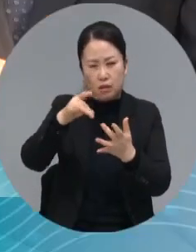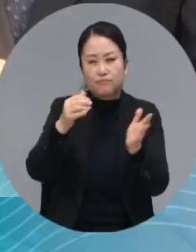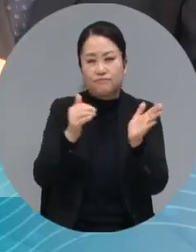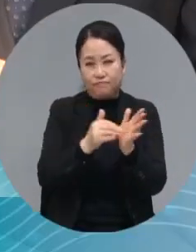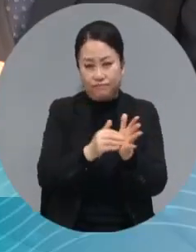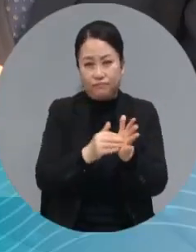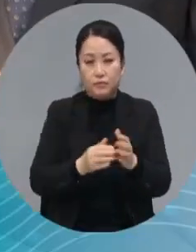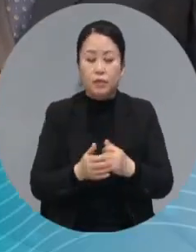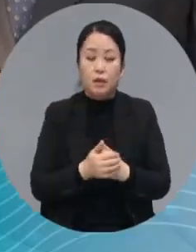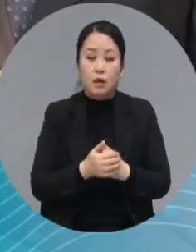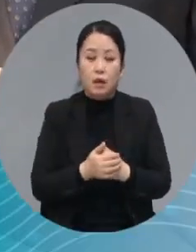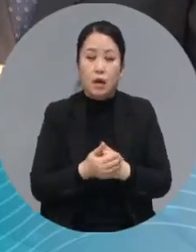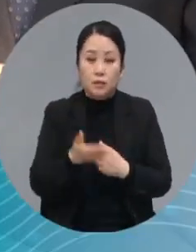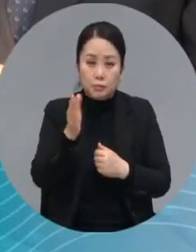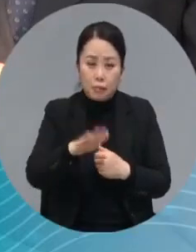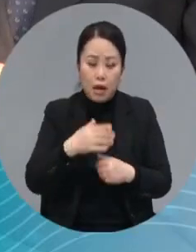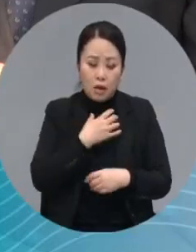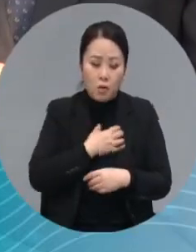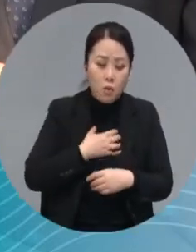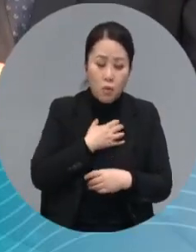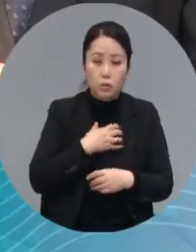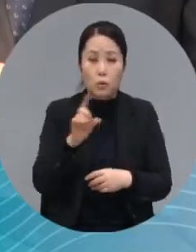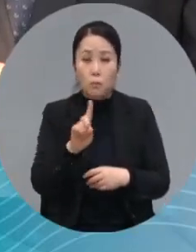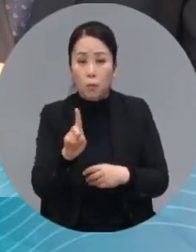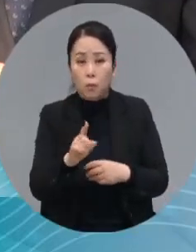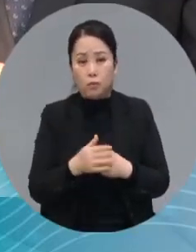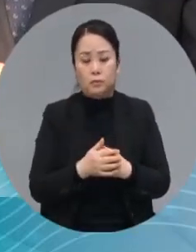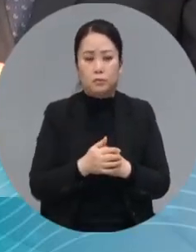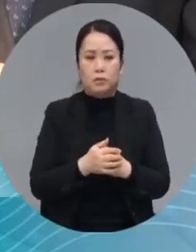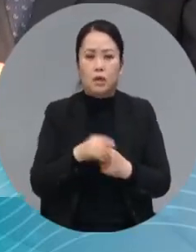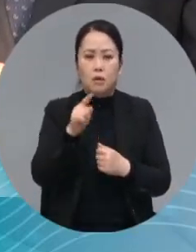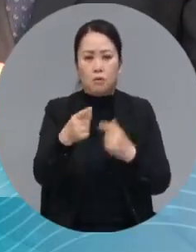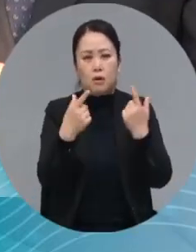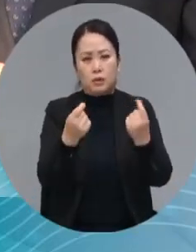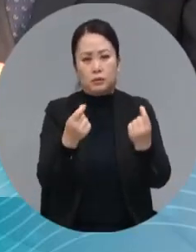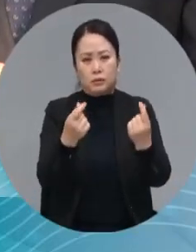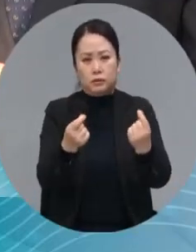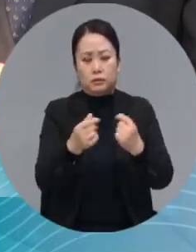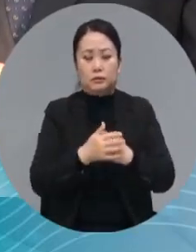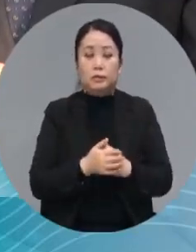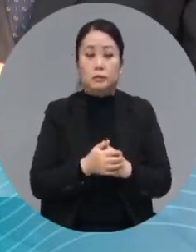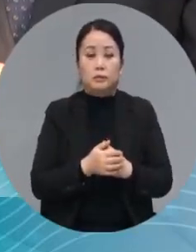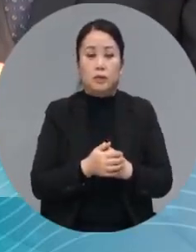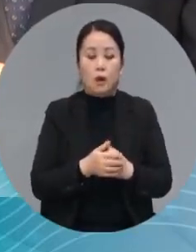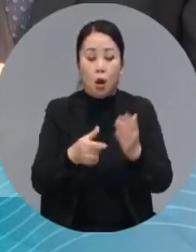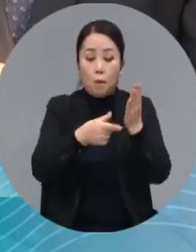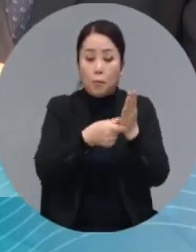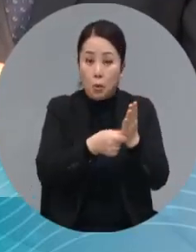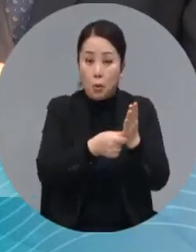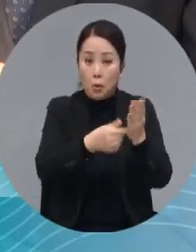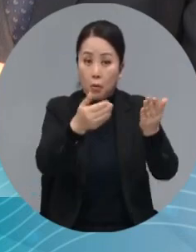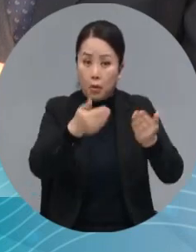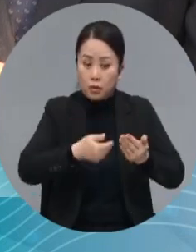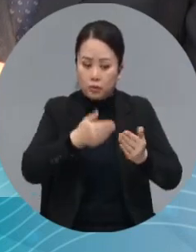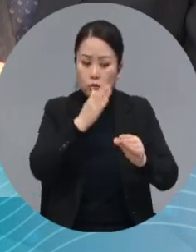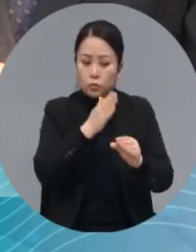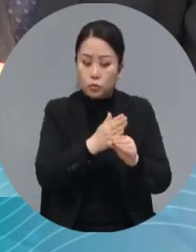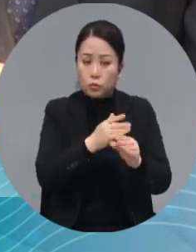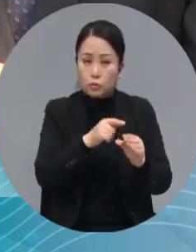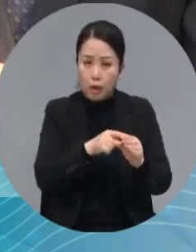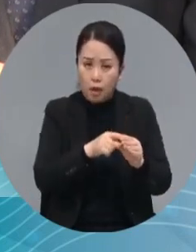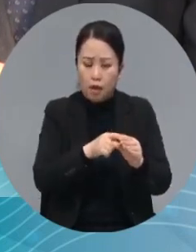선택이었고요. 다만 저희가 우려하는 것은 이런 그 표를 얻는 과정들이